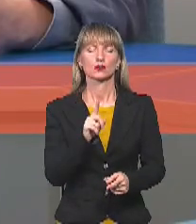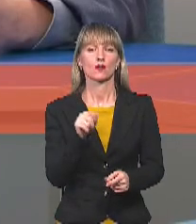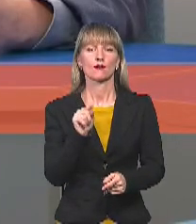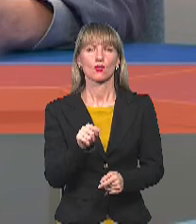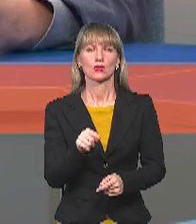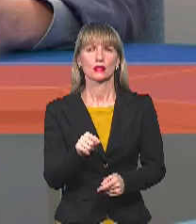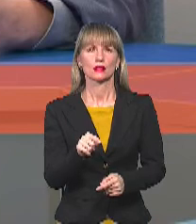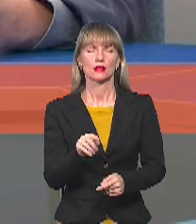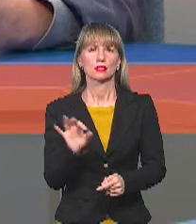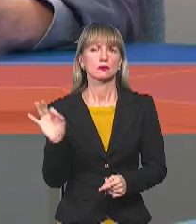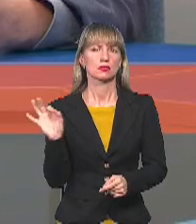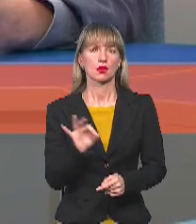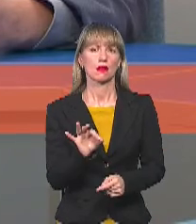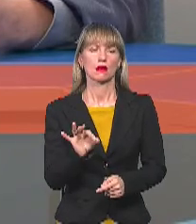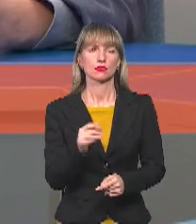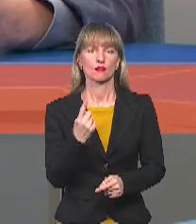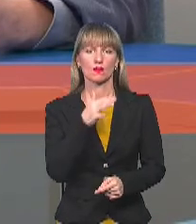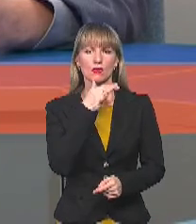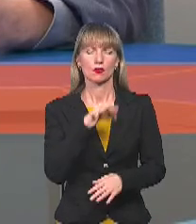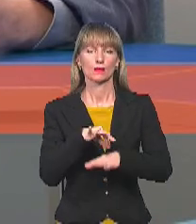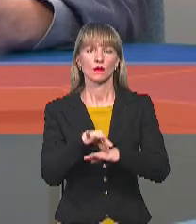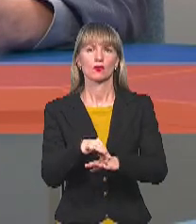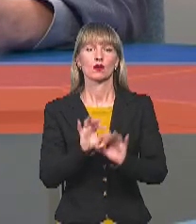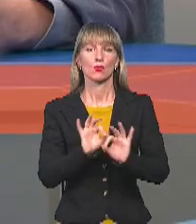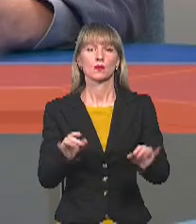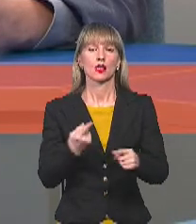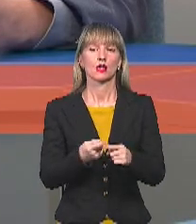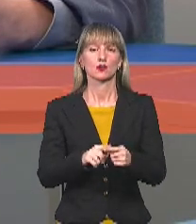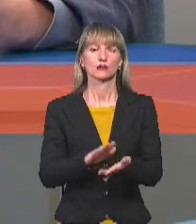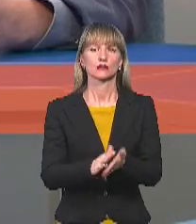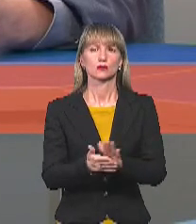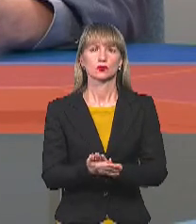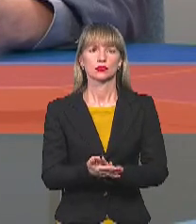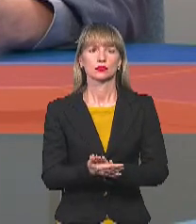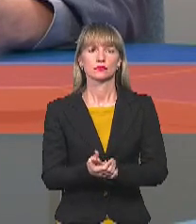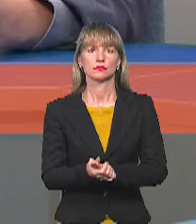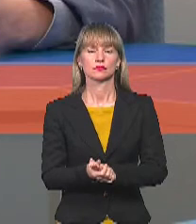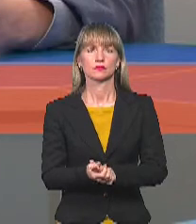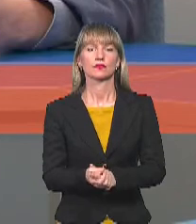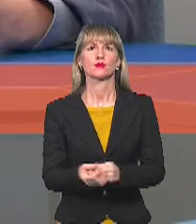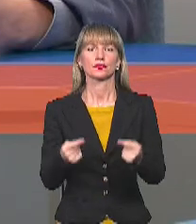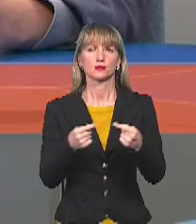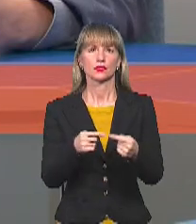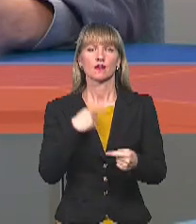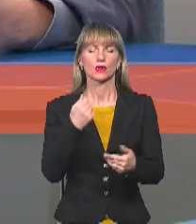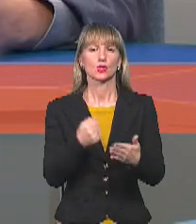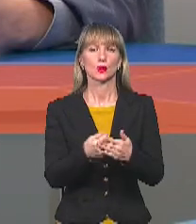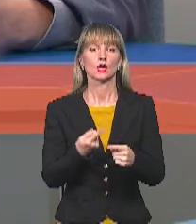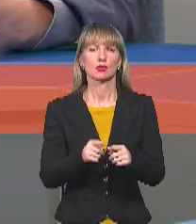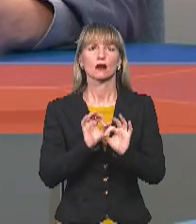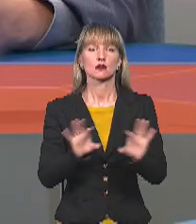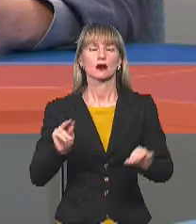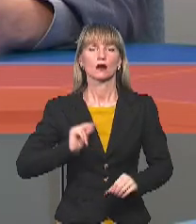вони пройшли фактично одночасно. От прокоментуйте цю ситуацію. Все вірно. Як я вже казав до цього,